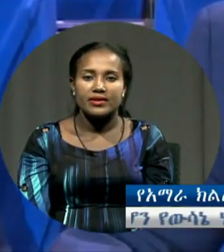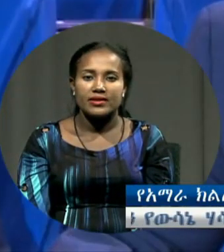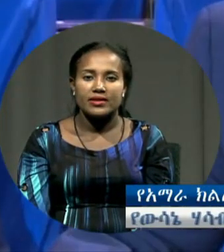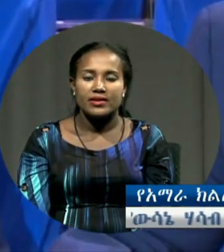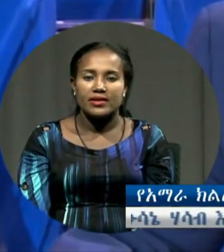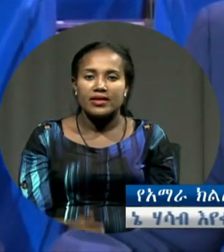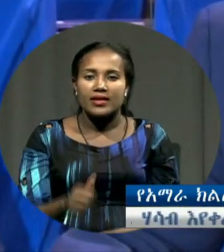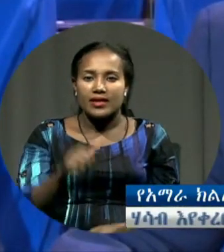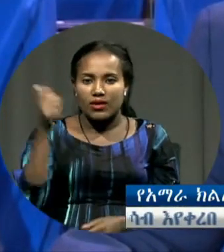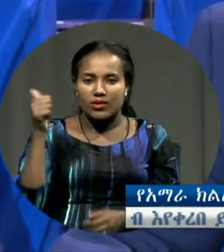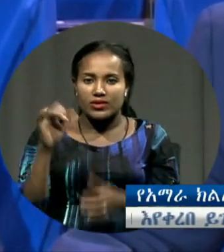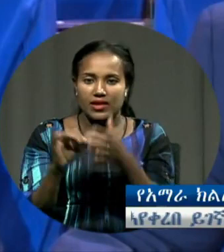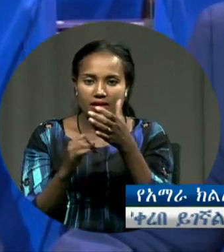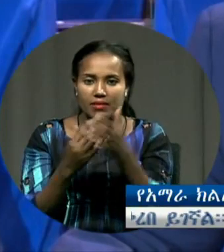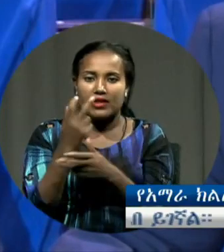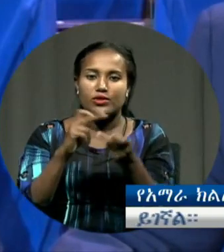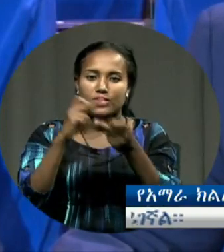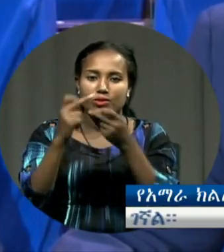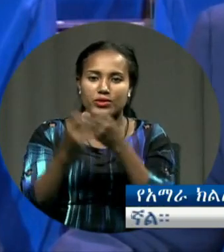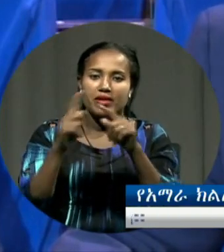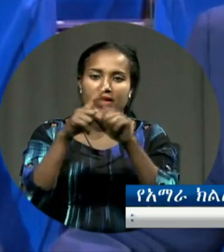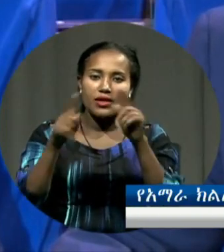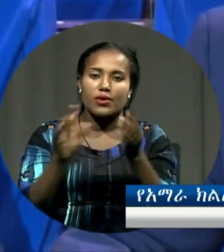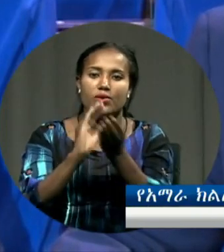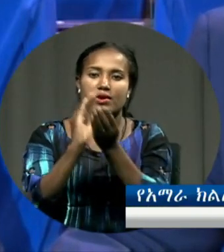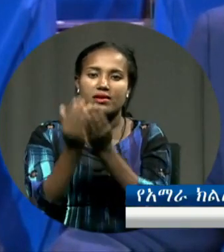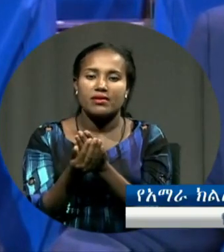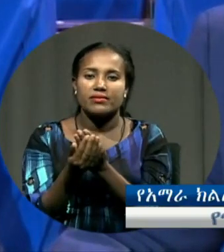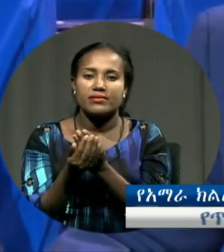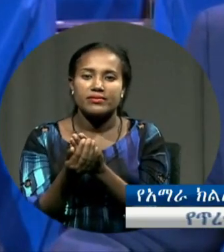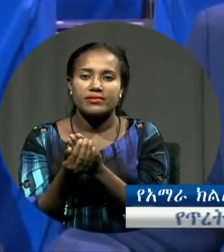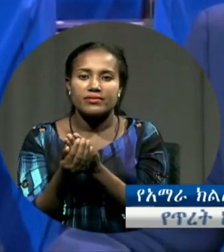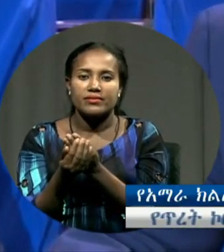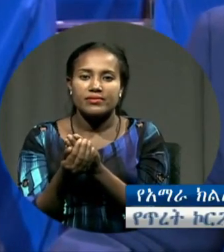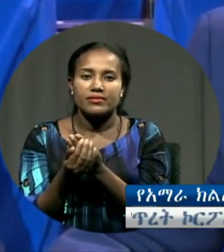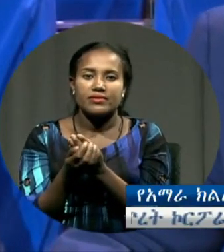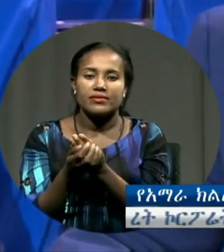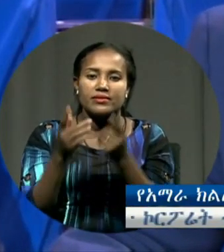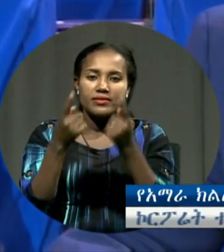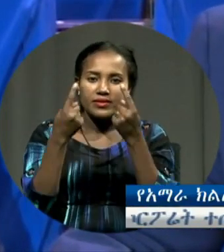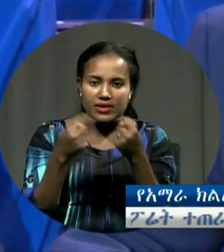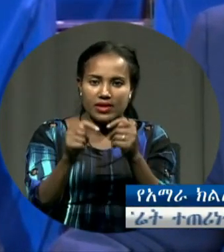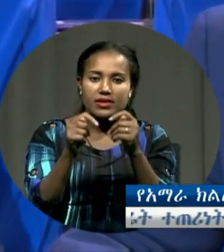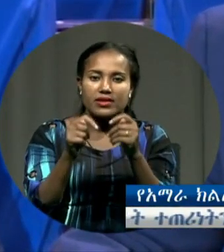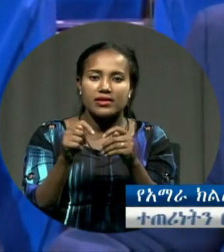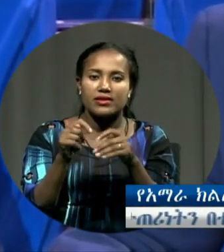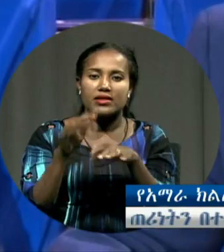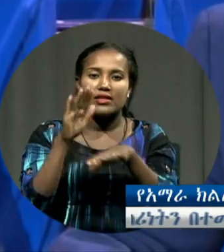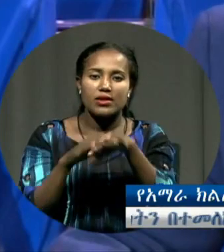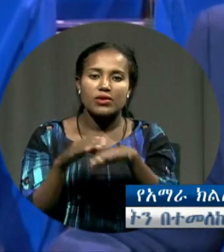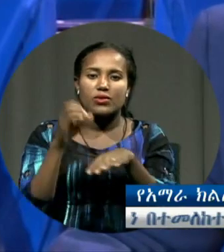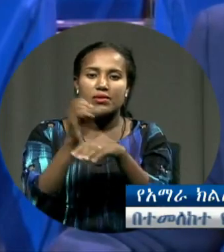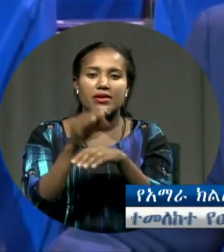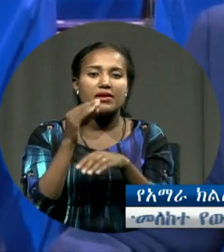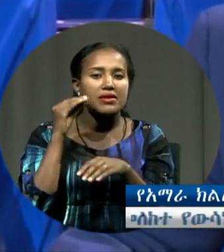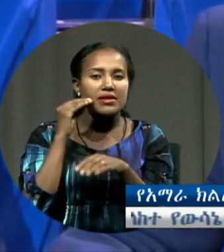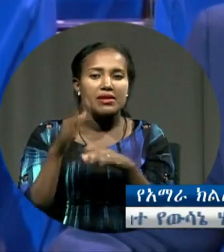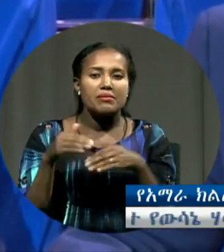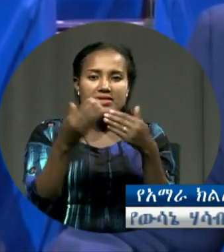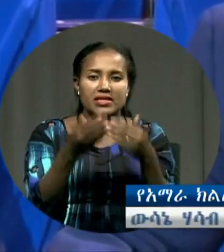ከሌሎች የልማት ድርጅቶች በተለየ ሁኔታ ጥረትን ተጠሪነቱን ለምክር ቤት